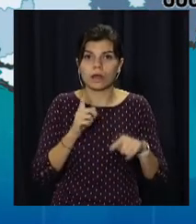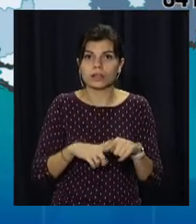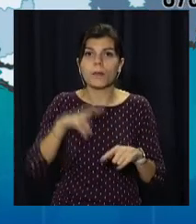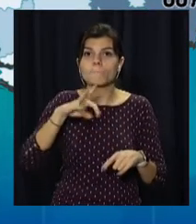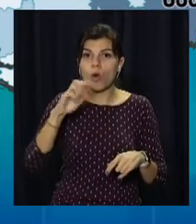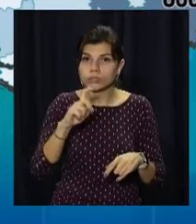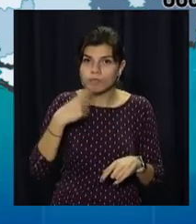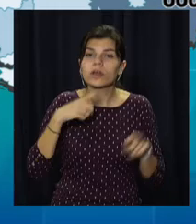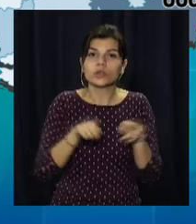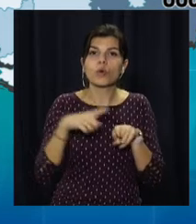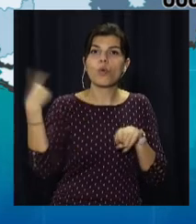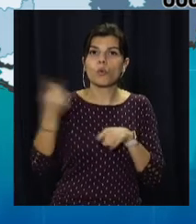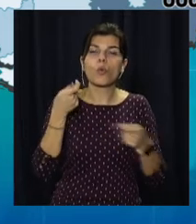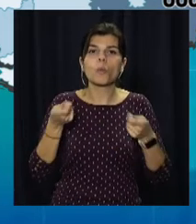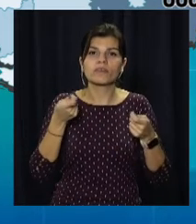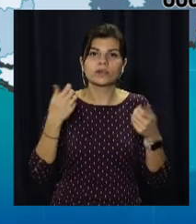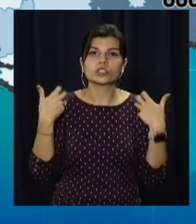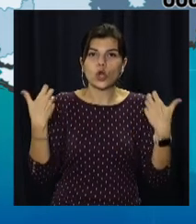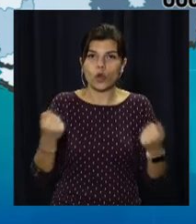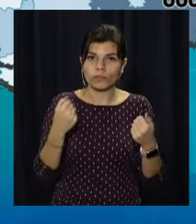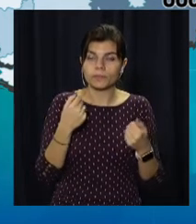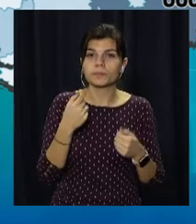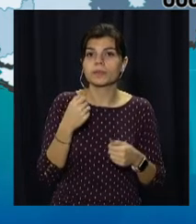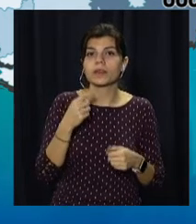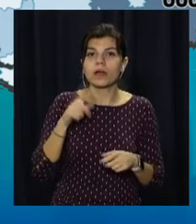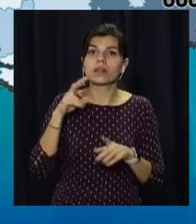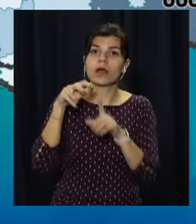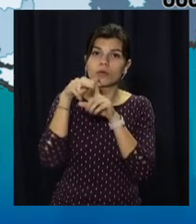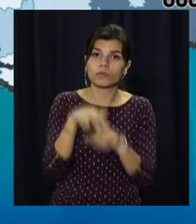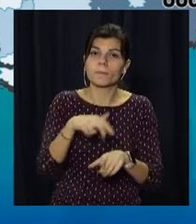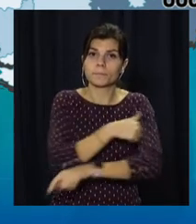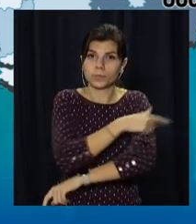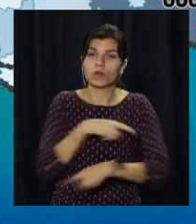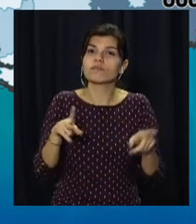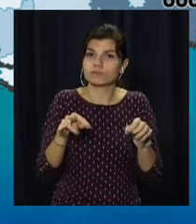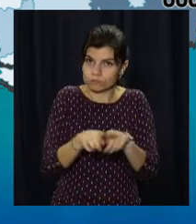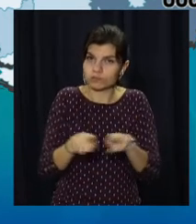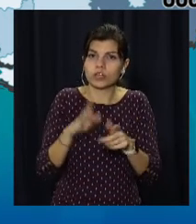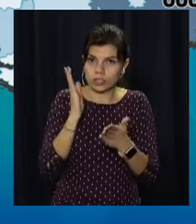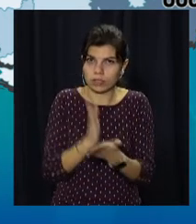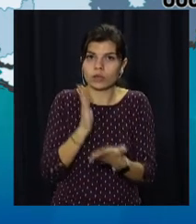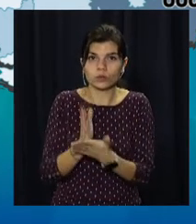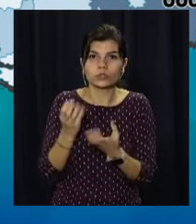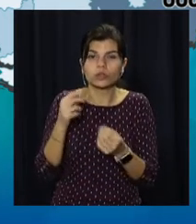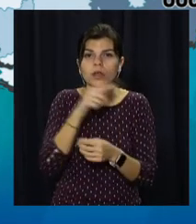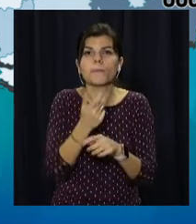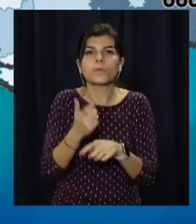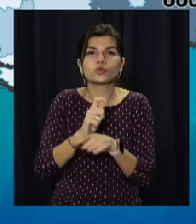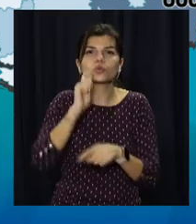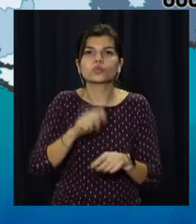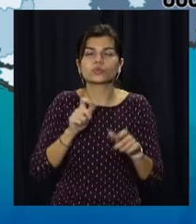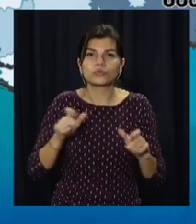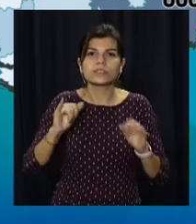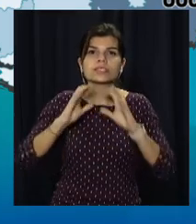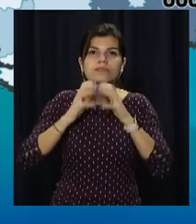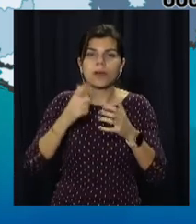МОЗ, і в обласному управлінні охорони здоров'я. Проте навантаження на медзаклади все ще залишається. Тим більше Україна та світ